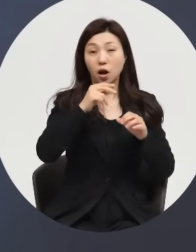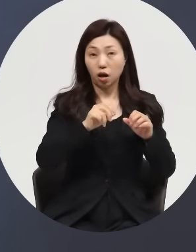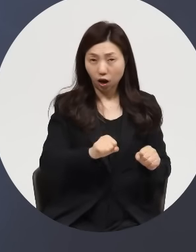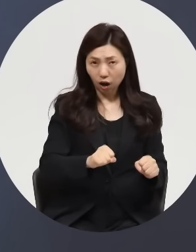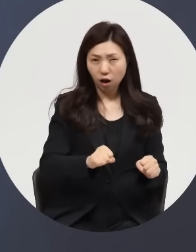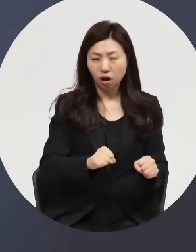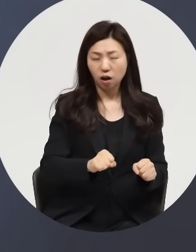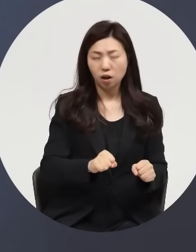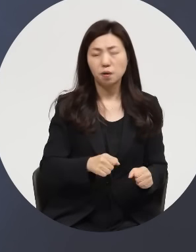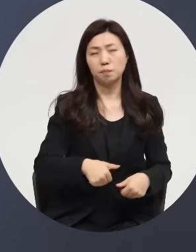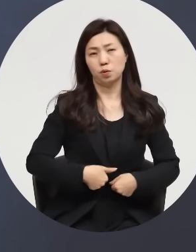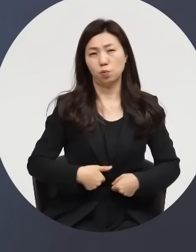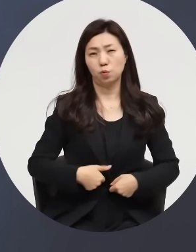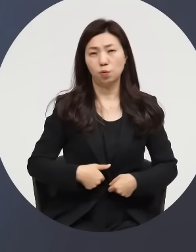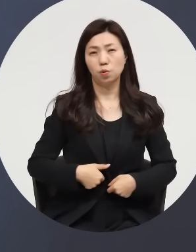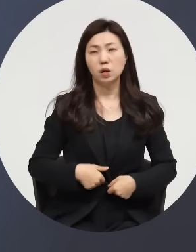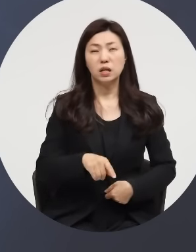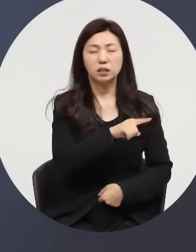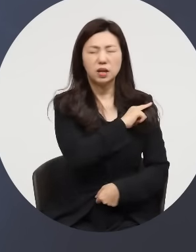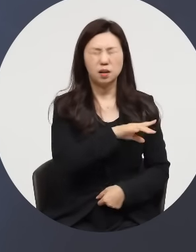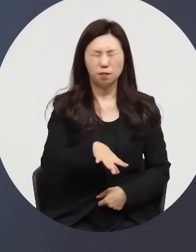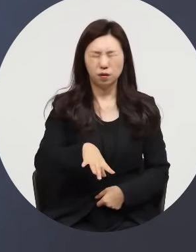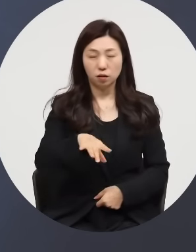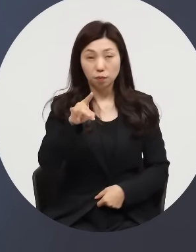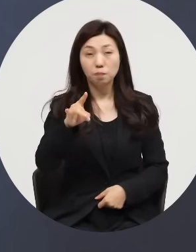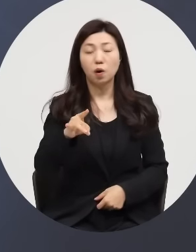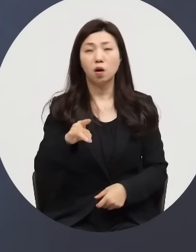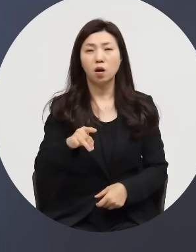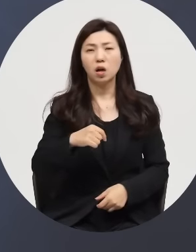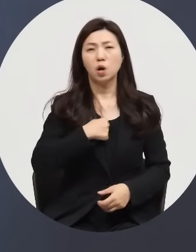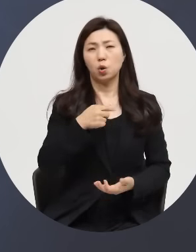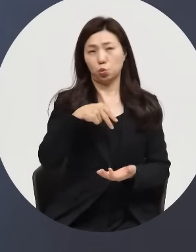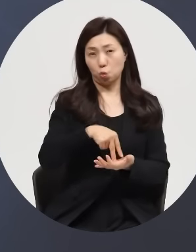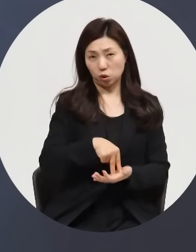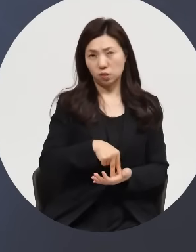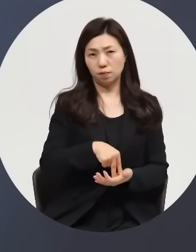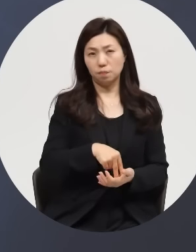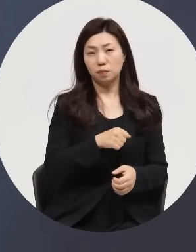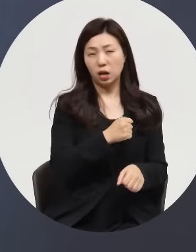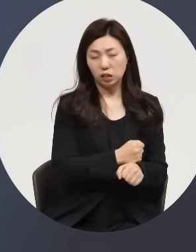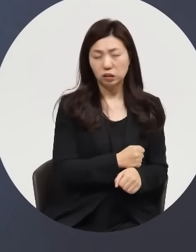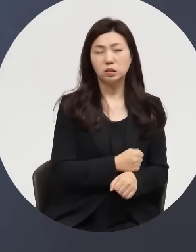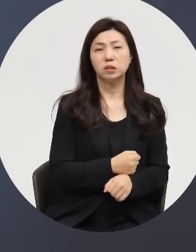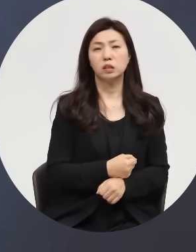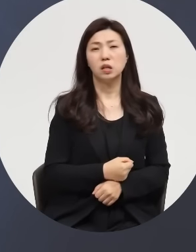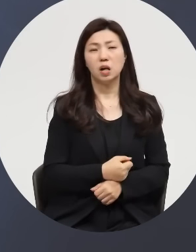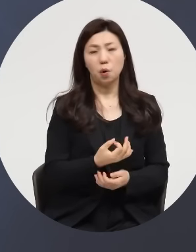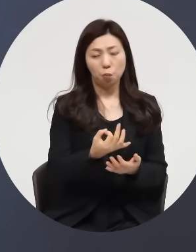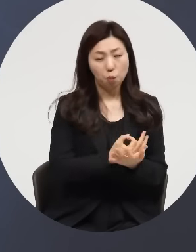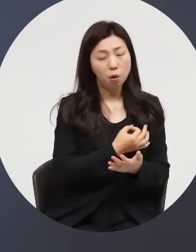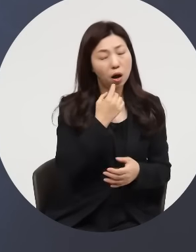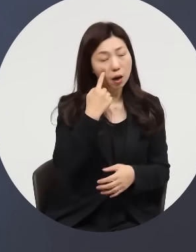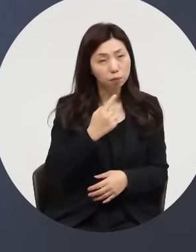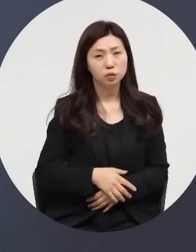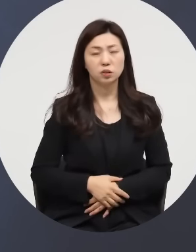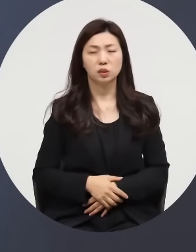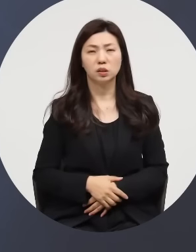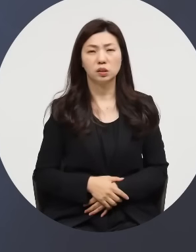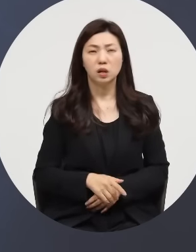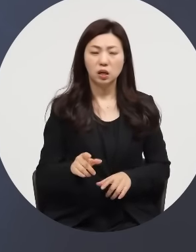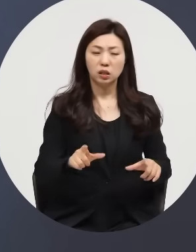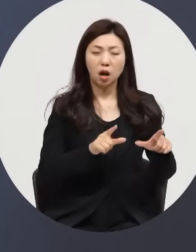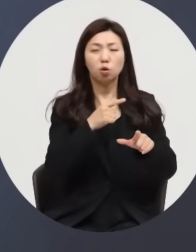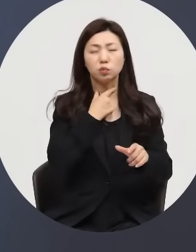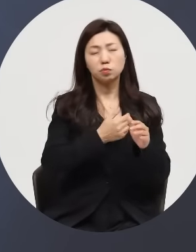자기가 독립을 해서 자기가 뭐 하고 싶은 걸 하든지 돈을 벌든지 결혼을 하든지 자기가 먼저